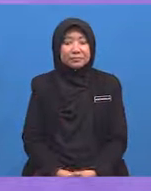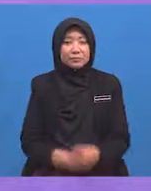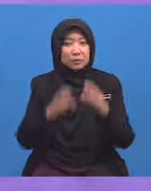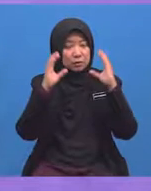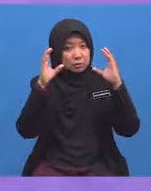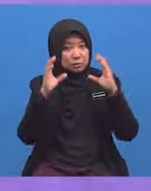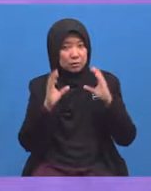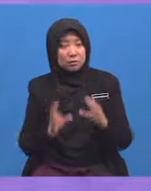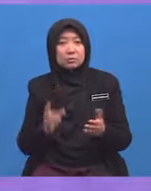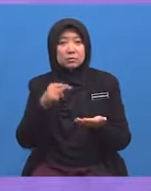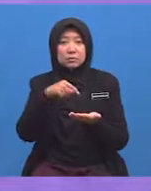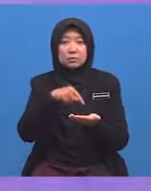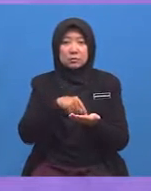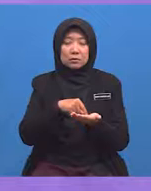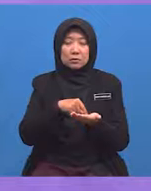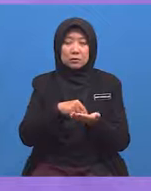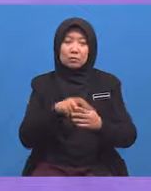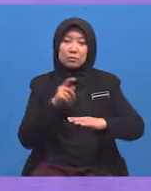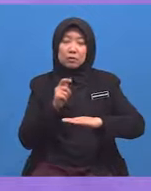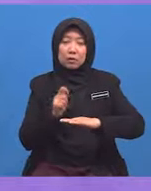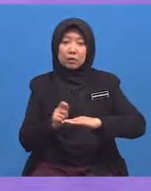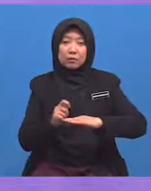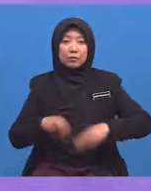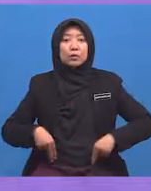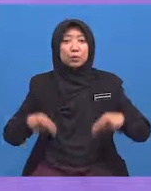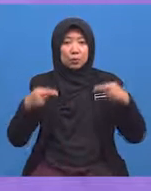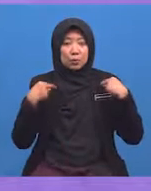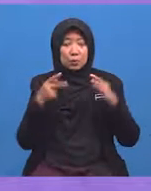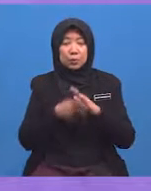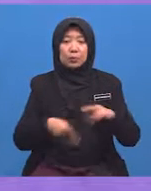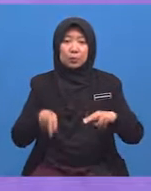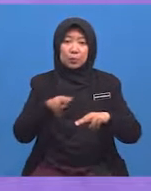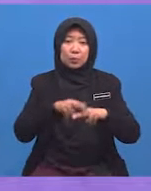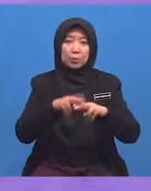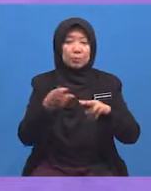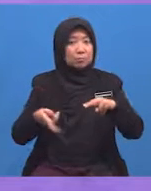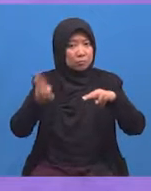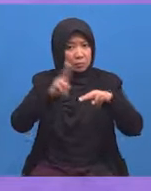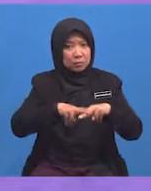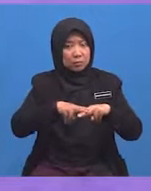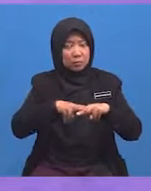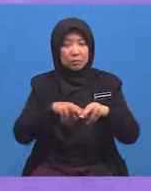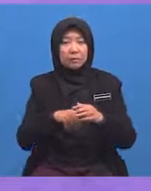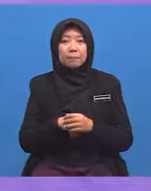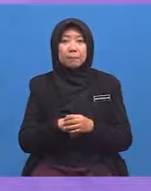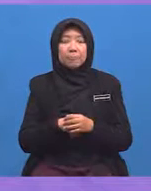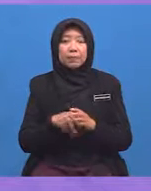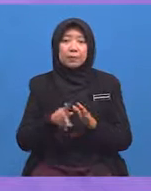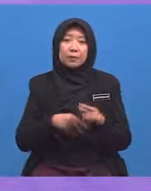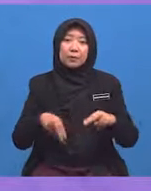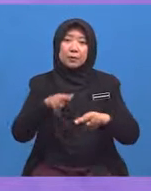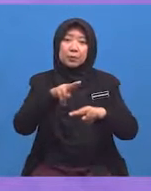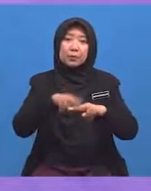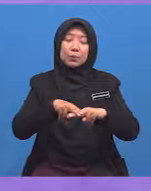Secara tidak langsung, taraf hidup penduduk dapat ditingkatkan kerana penduduk dapat bergerak ke